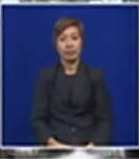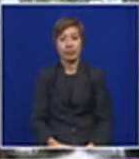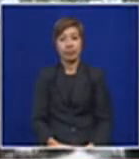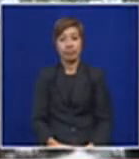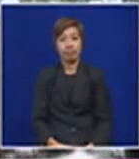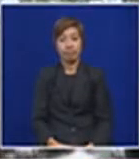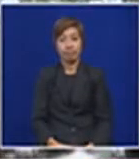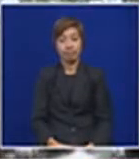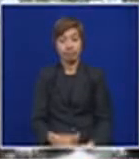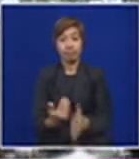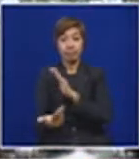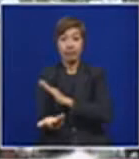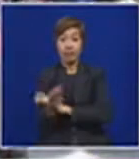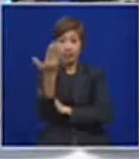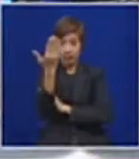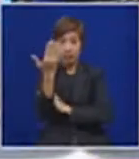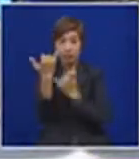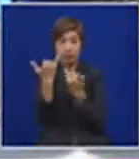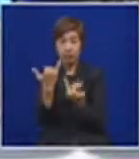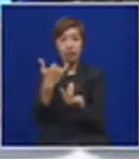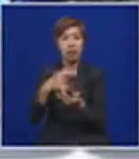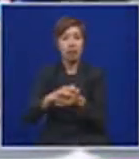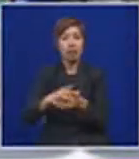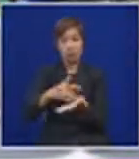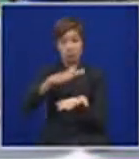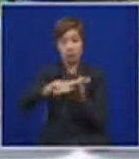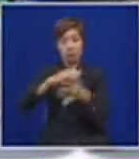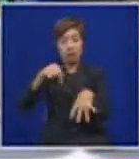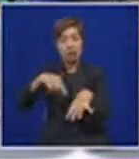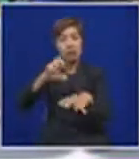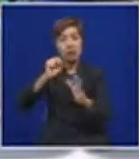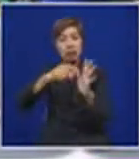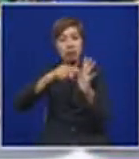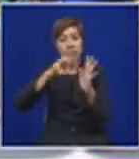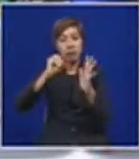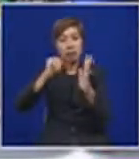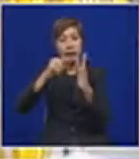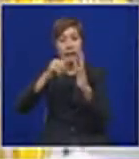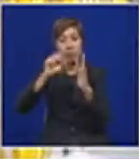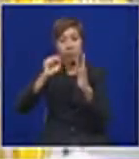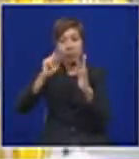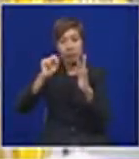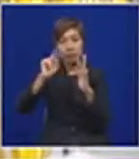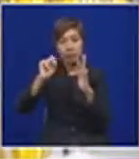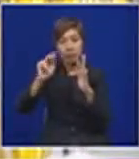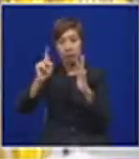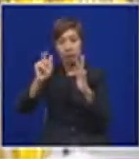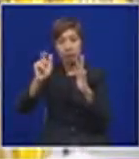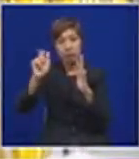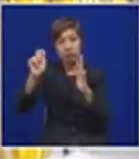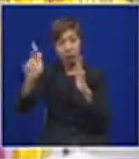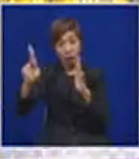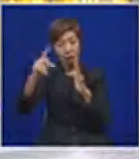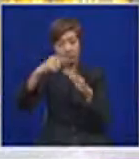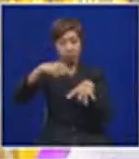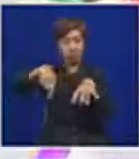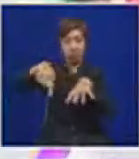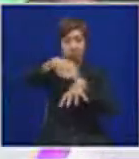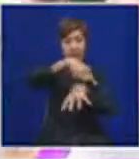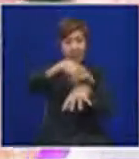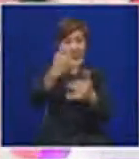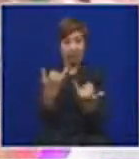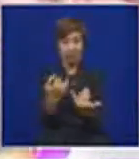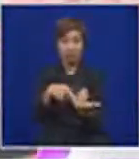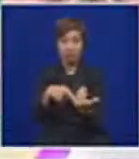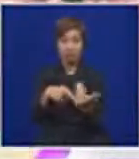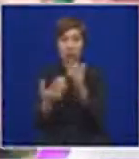บรรยากาศในช่วงเช้าที่บริเวณด้านหน้าโรงเรียนสามเสนนอกประชาราอนุกูลสังกัดกรุงเทพมหานครในวันนี้อ